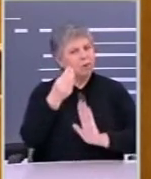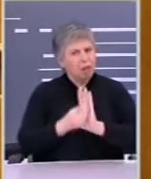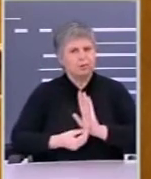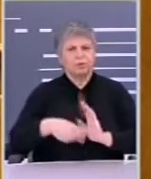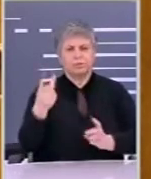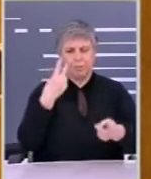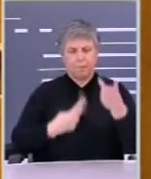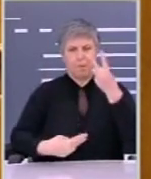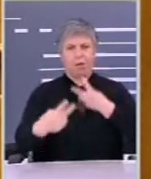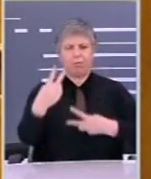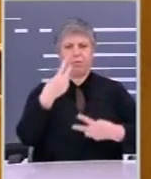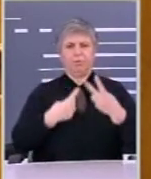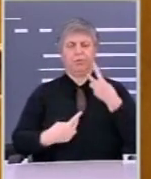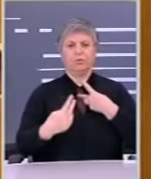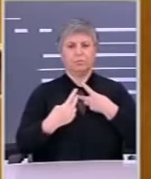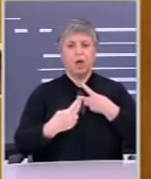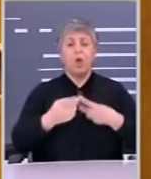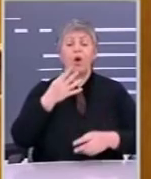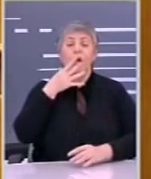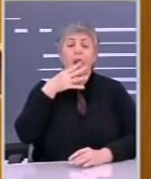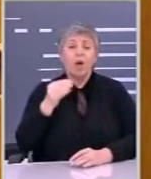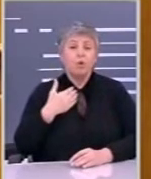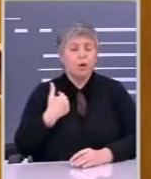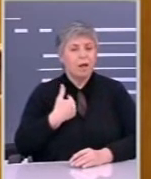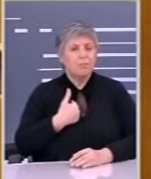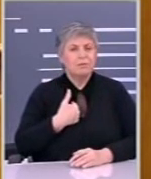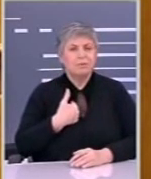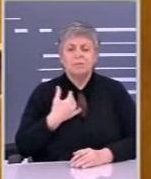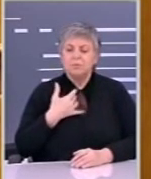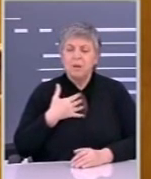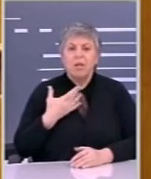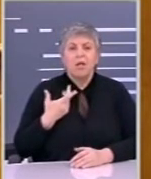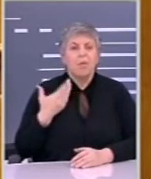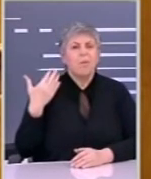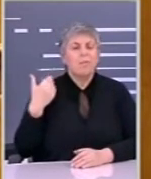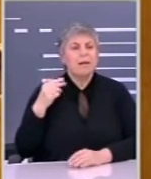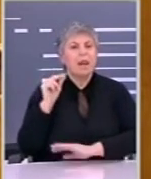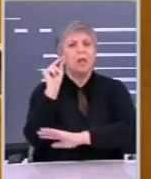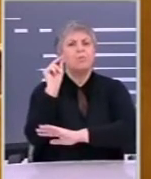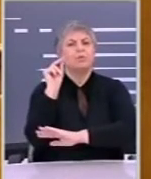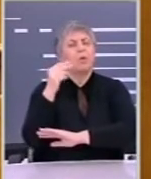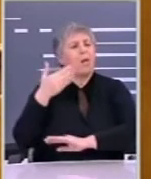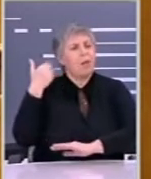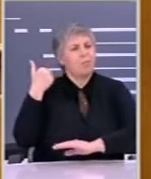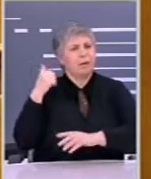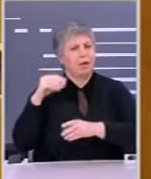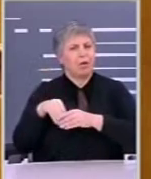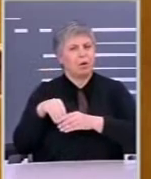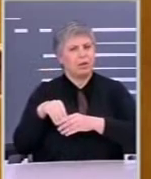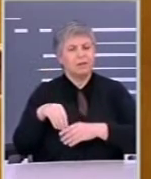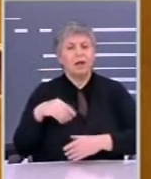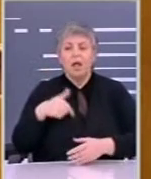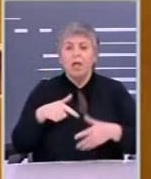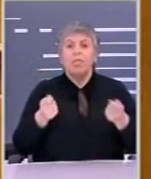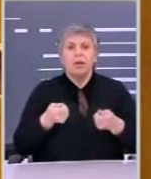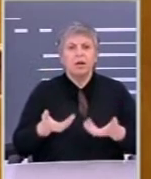διότι δεν μπορέσαμε να ικανοποιήσουμε διάφορα πράγματα τα οποία είχαμε υποσχεθεί, ξέρετε τι μας λέει? Κρατάτε τουλάχιστον